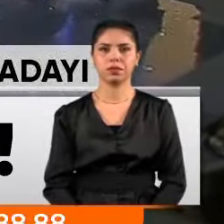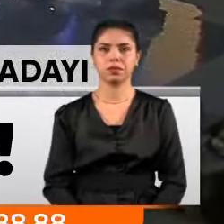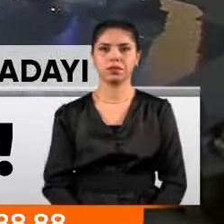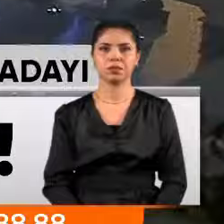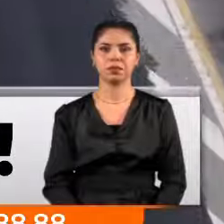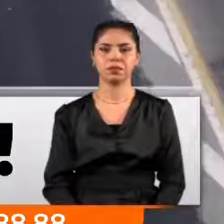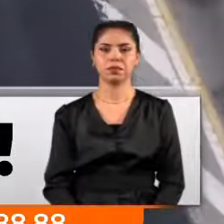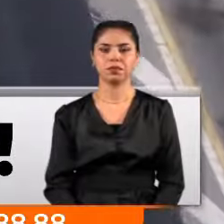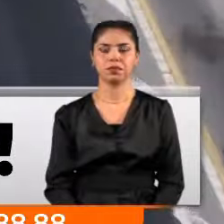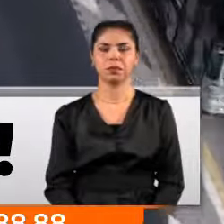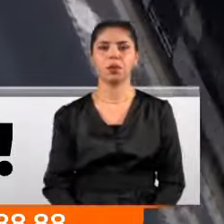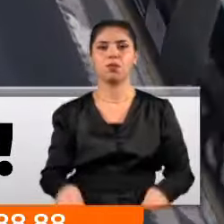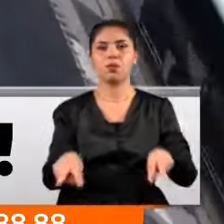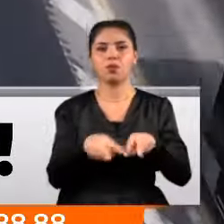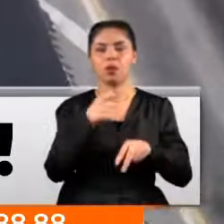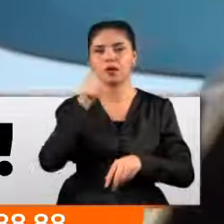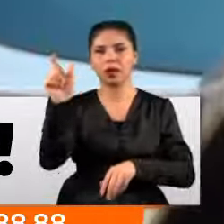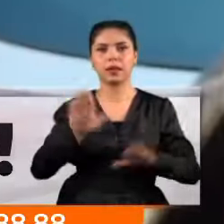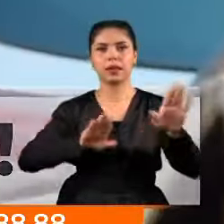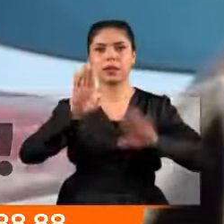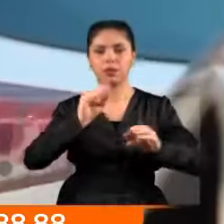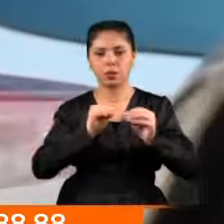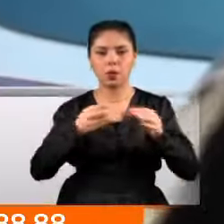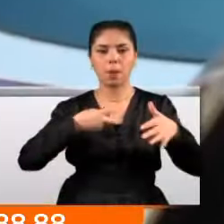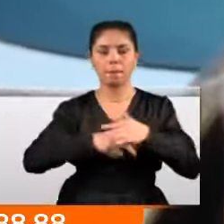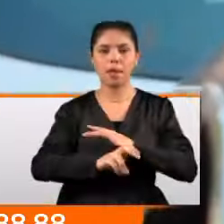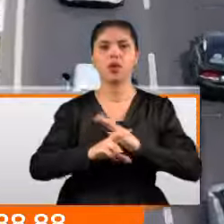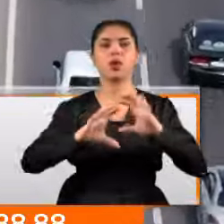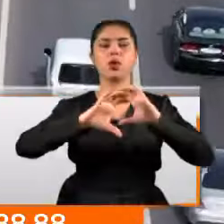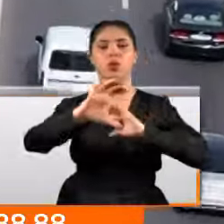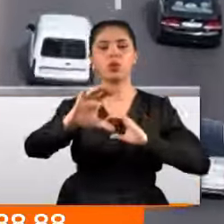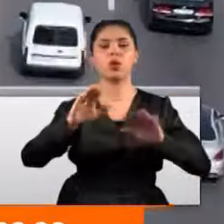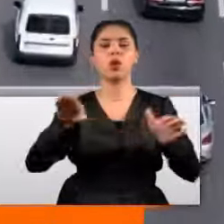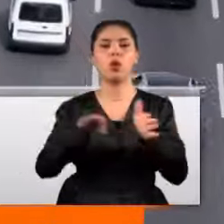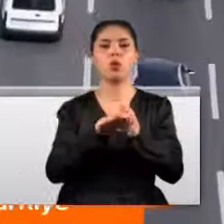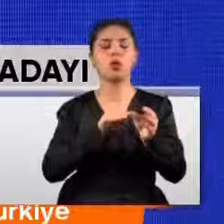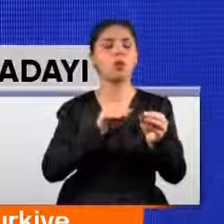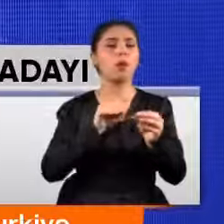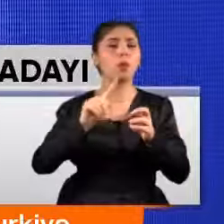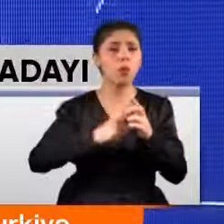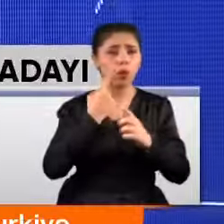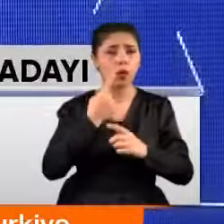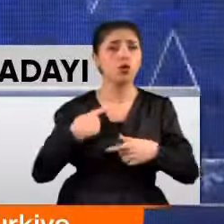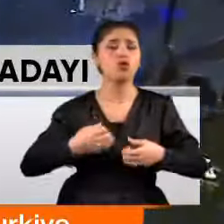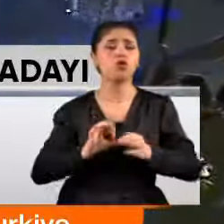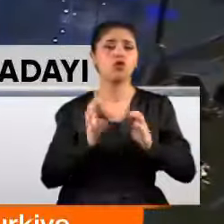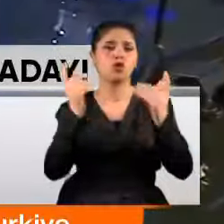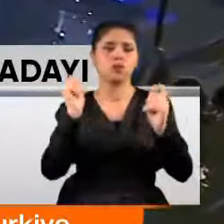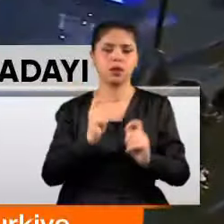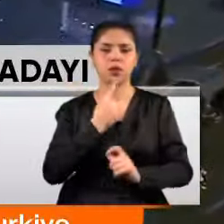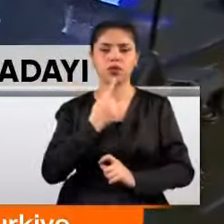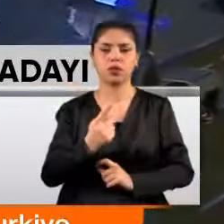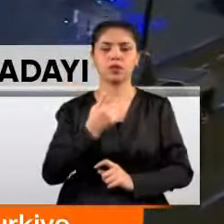son bulacaktır. Kurum trafik çilesini metro, tünel ve otopark projeleriyle çözeceğini anlattı. Mevcut